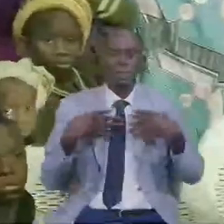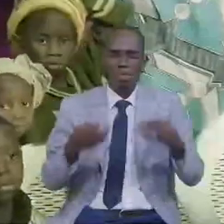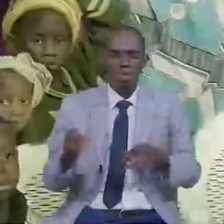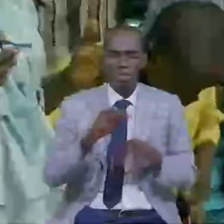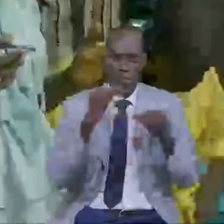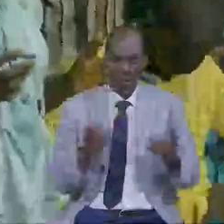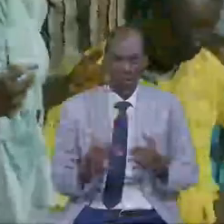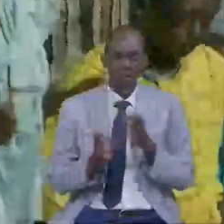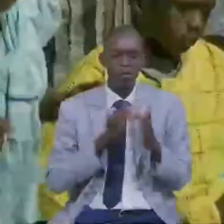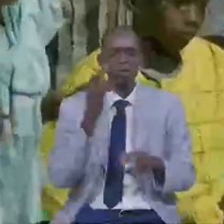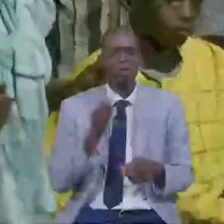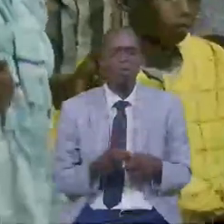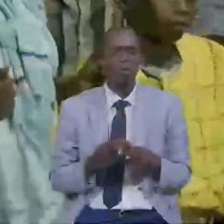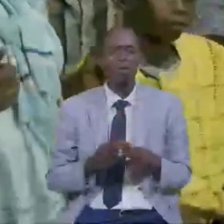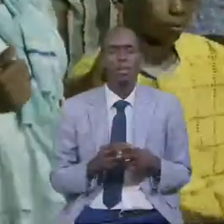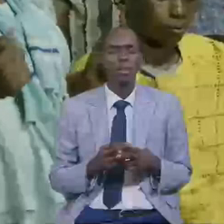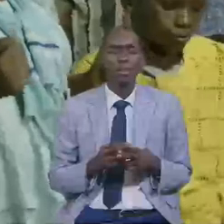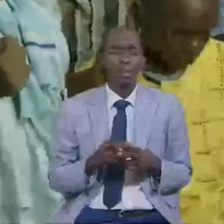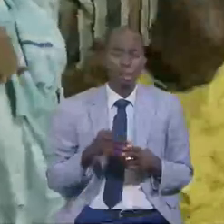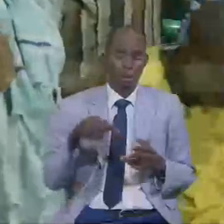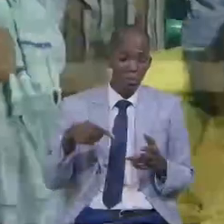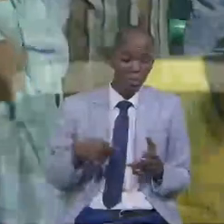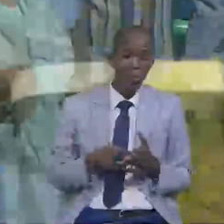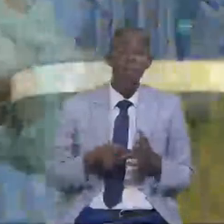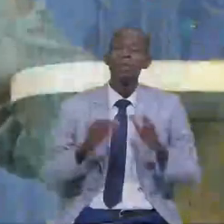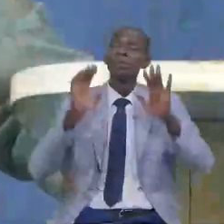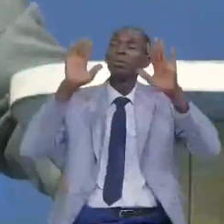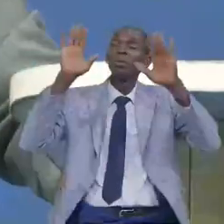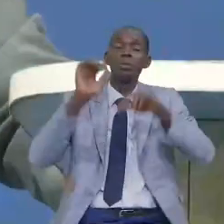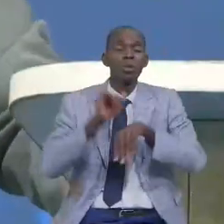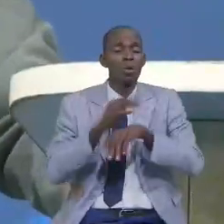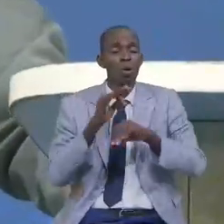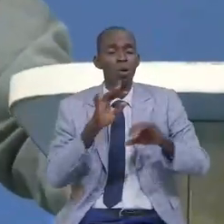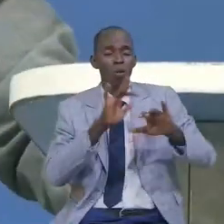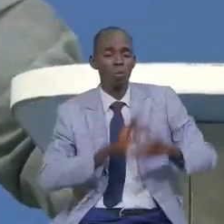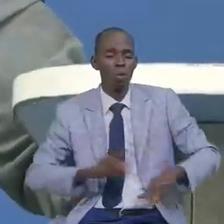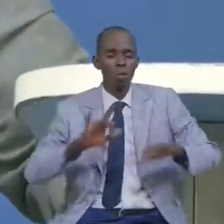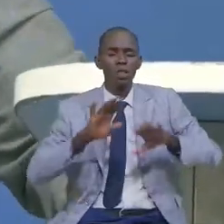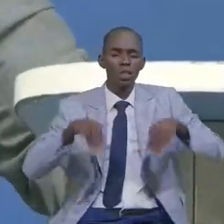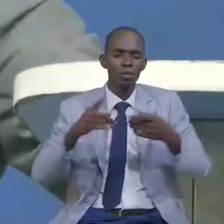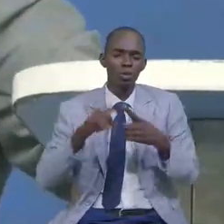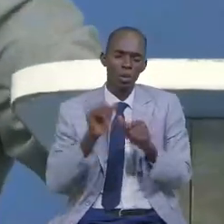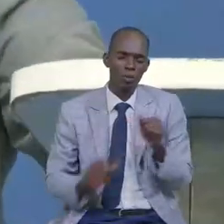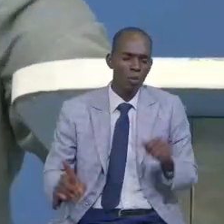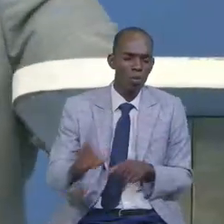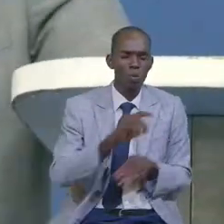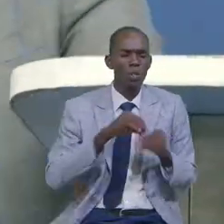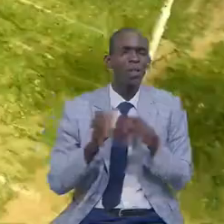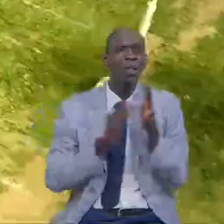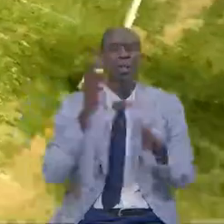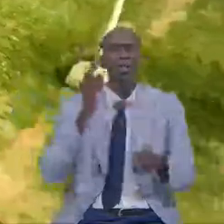maintenant. Ce miracle de miséricorde, donne-les à chacun au nom de